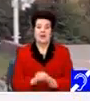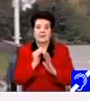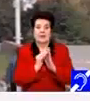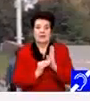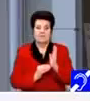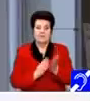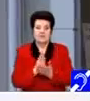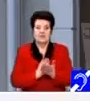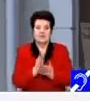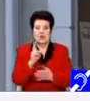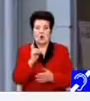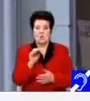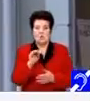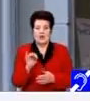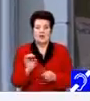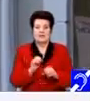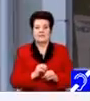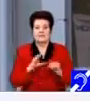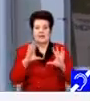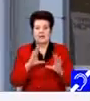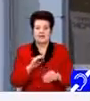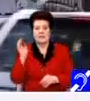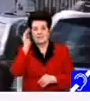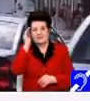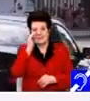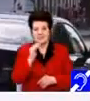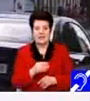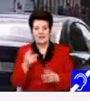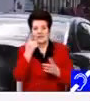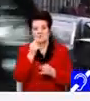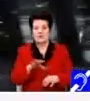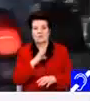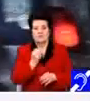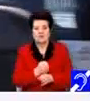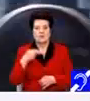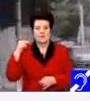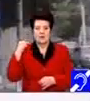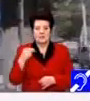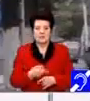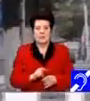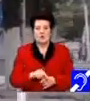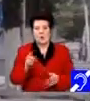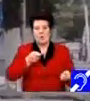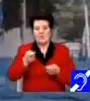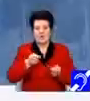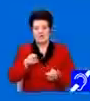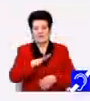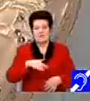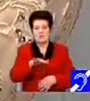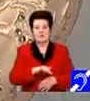Tarifele pentru serviciile comunale ar putea să crească în regiunea transnistreană. Anunțul a fost făcut de președintele pretinsului guvern din